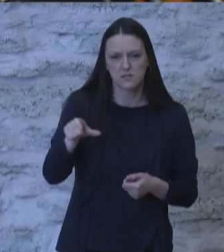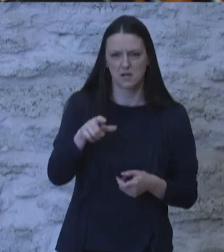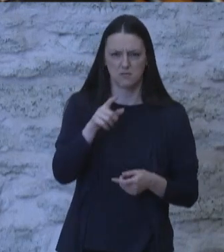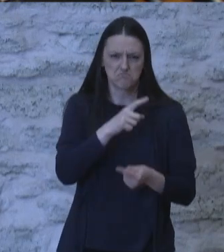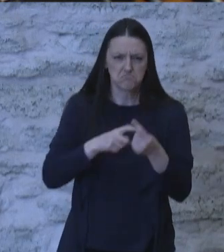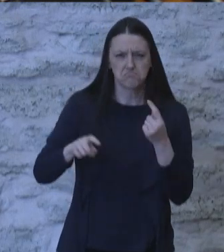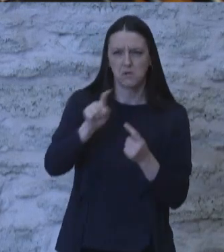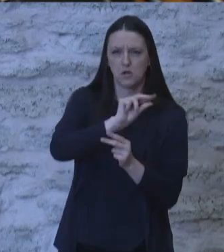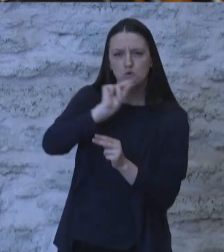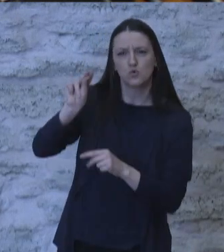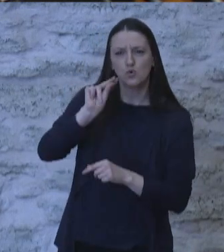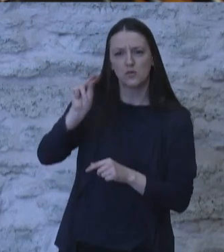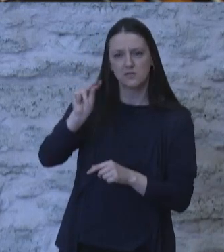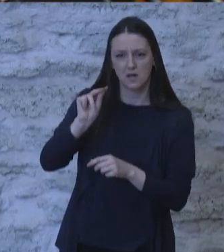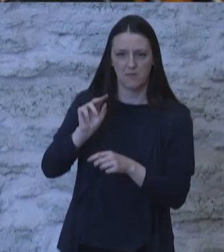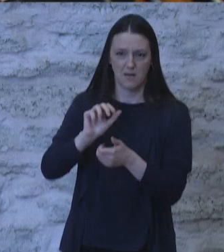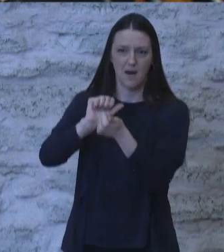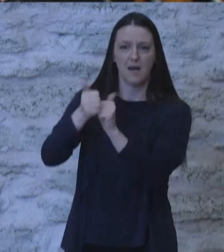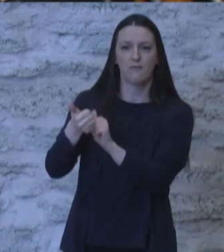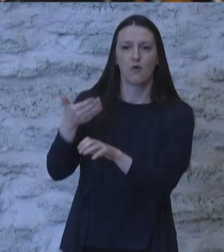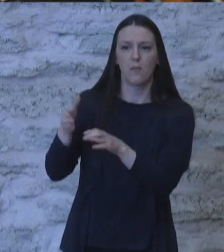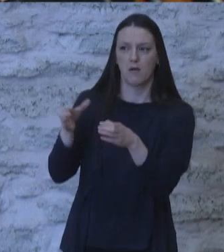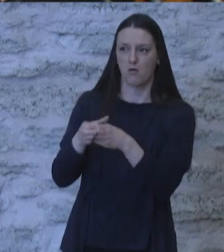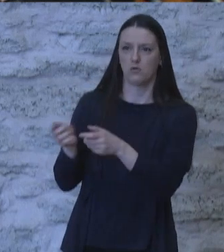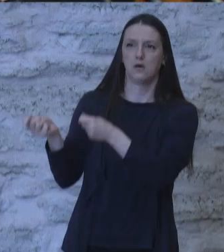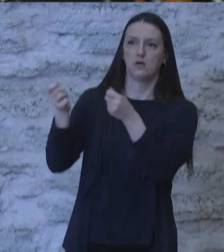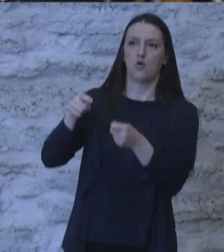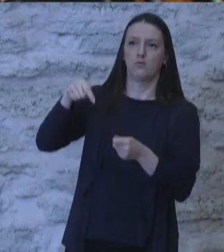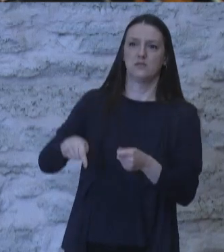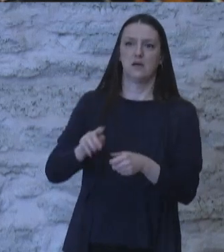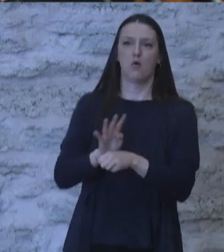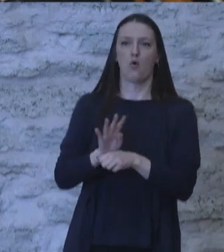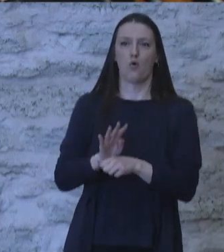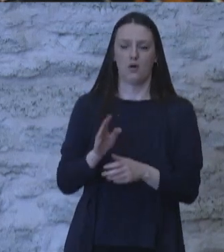reformi erakonda koronaviiruse levitamises. Aitäh.